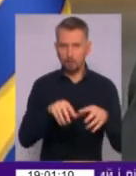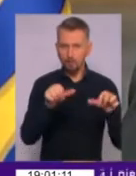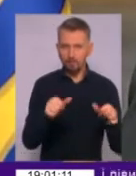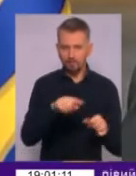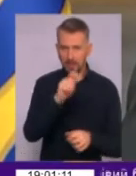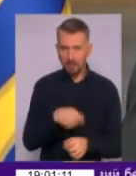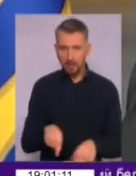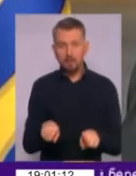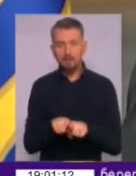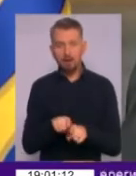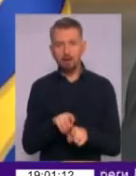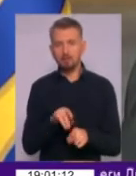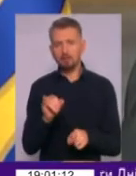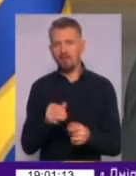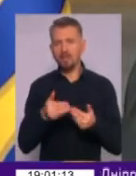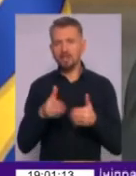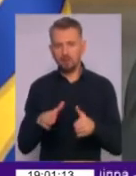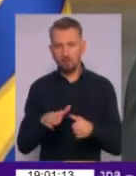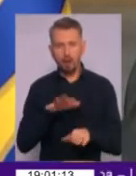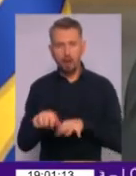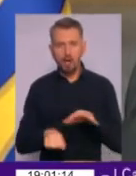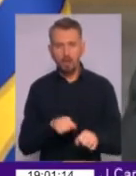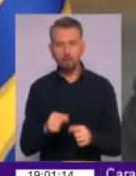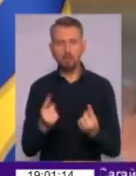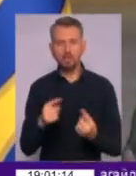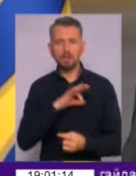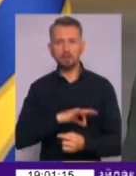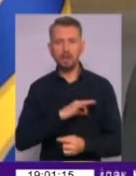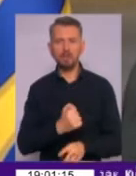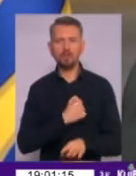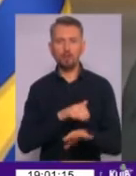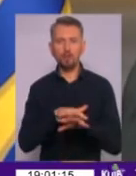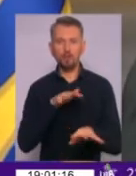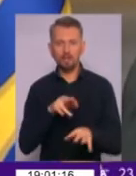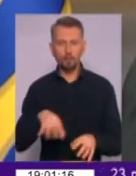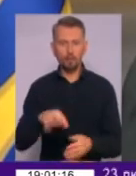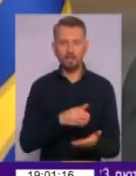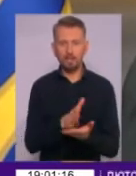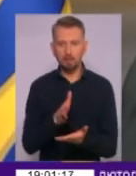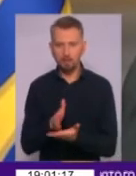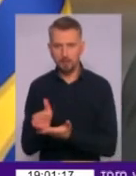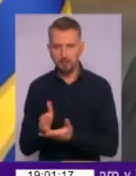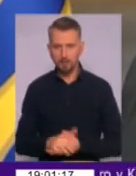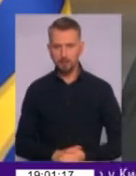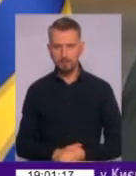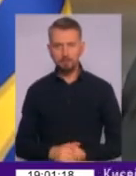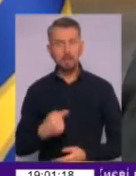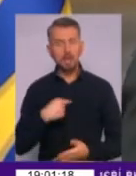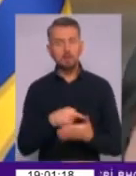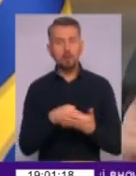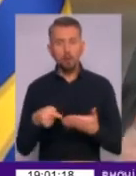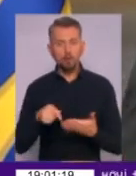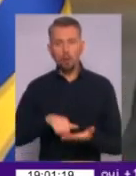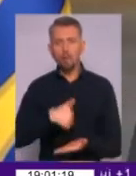відкритої агресії з масштабним застосуванням військової сили по всіх напрямках. Я наголошую,